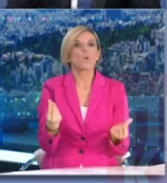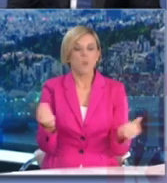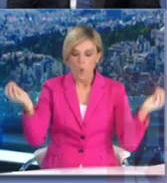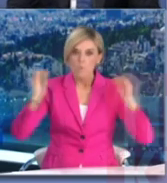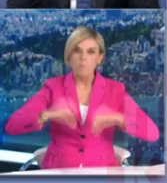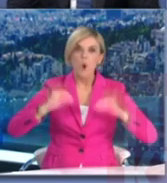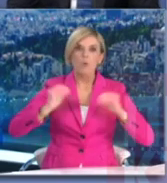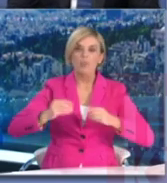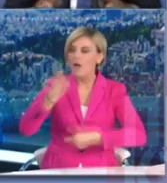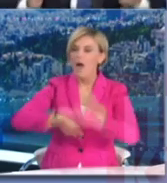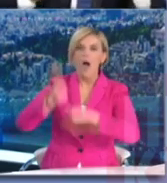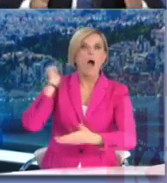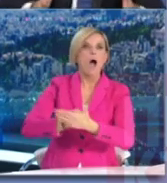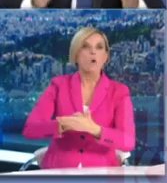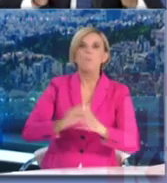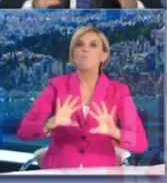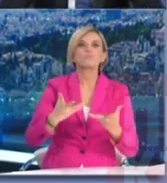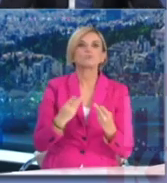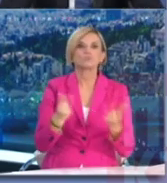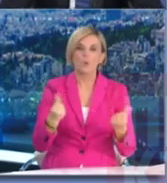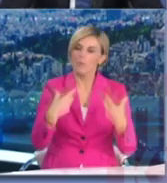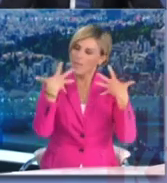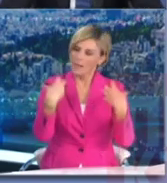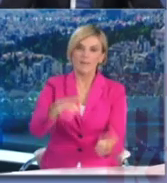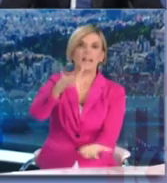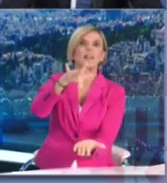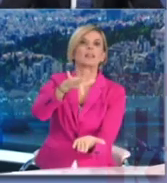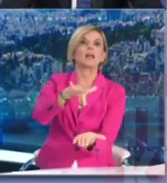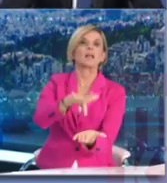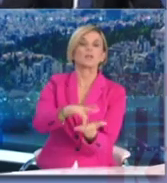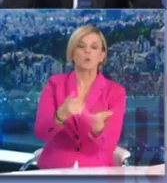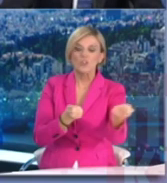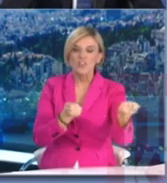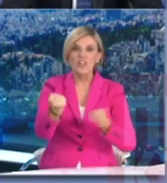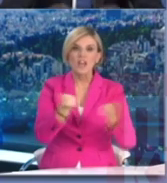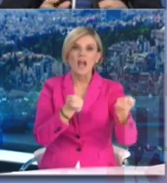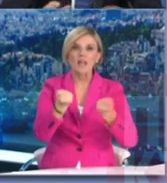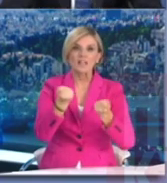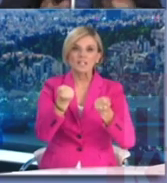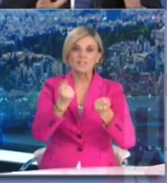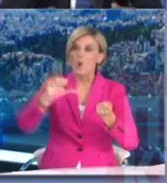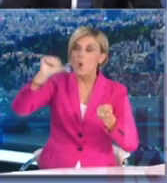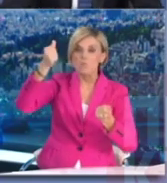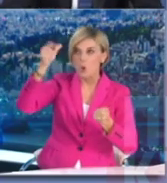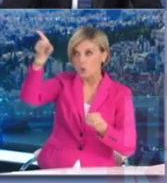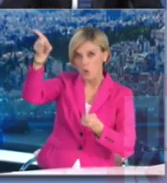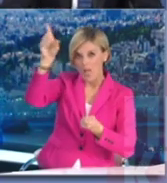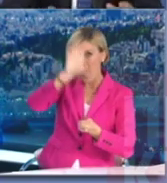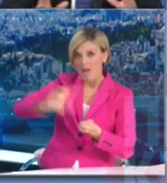Οι προμήθειες των εμβολίων θα είναι κεντρικές. Υπάρχει κεντρική προμήθεια εμβολίων από την Ευρωπαϊκή Ένωση. Άρα, η Ευρωπαϊκή Ένωση, η Ευρωπαϊκή